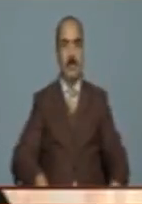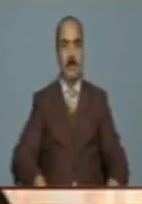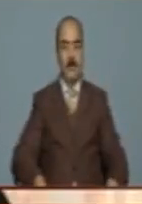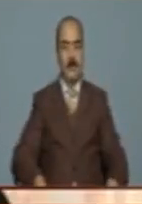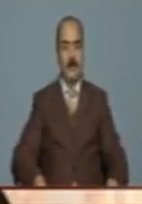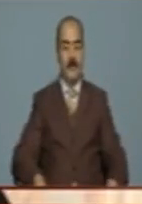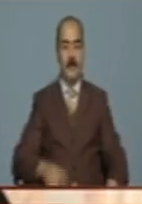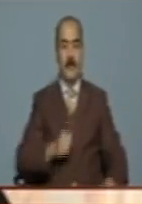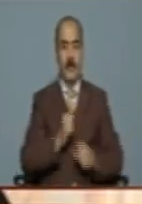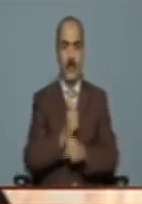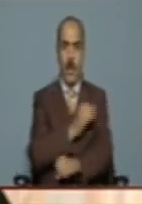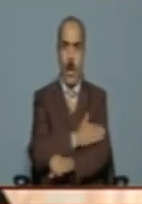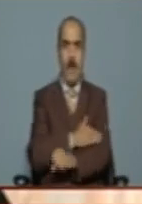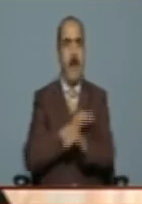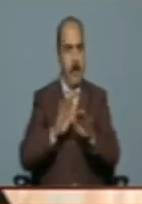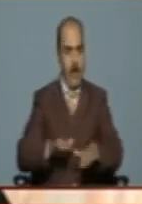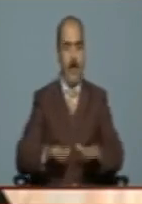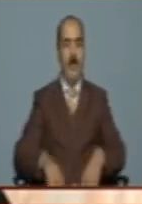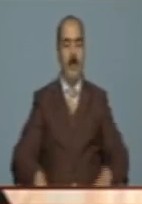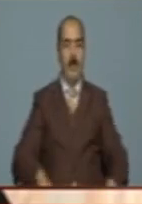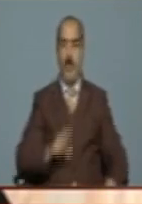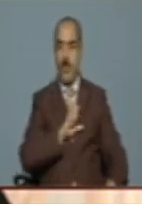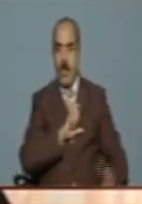العمال أم الطلاب.